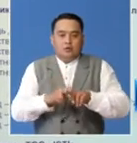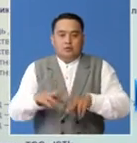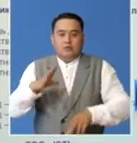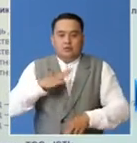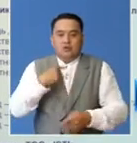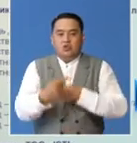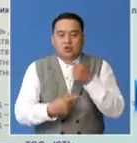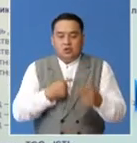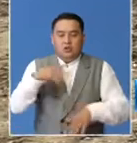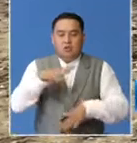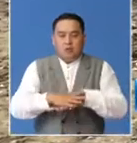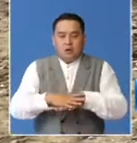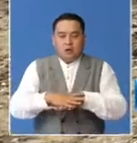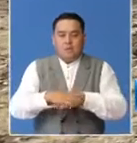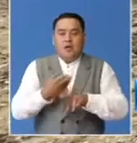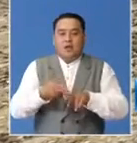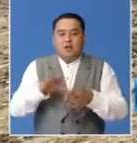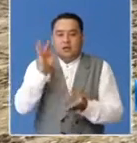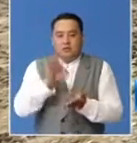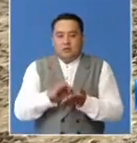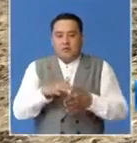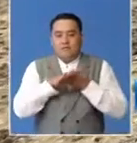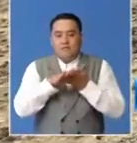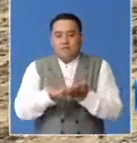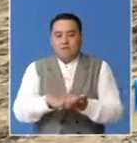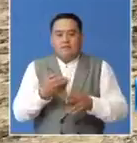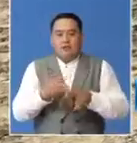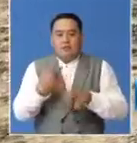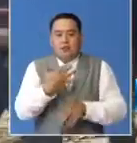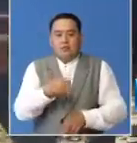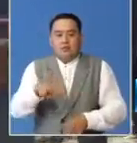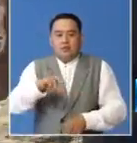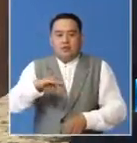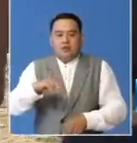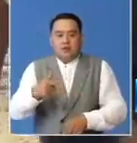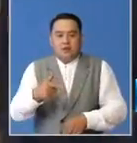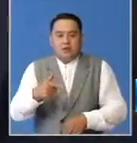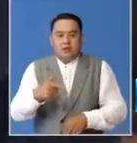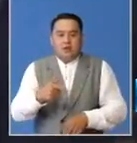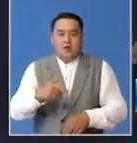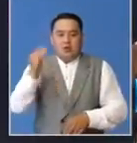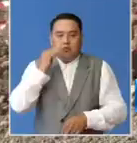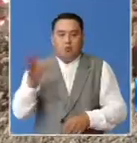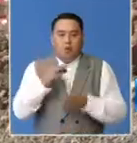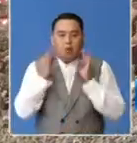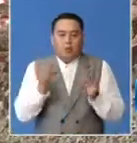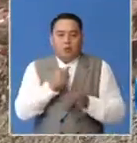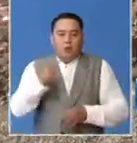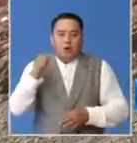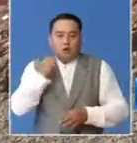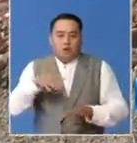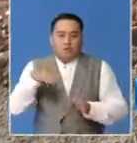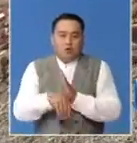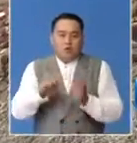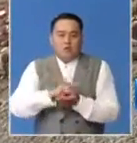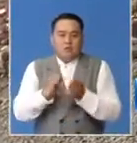реализации через жилстрой Сбербанк. На эти цели выделено 5 миллиардов 400 миллионов тенге. Учитывая опыт прошлых лет и